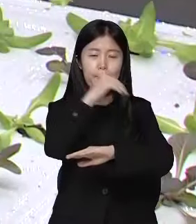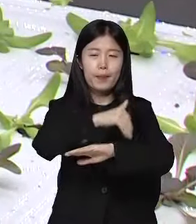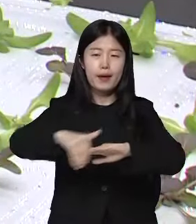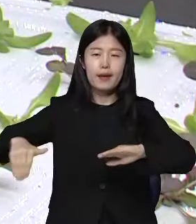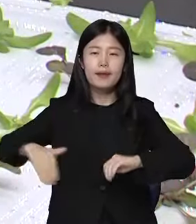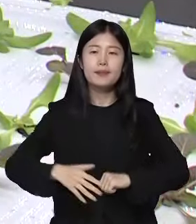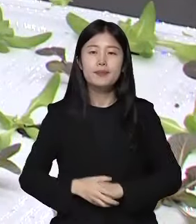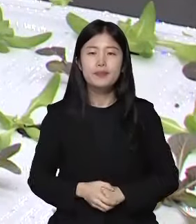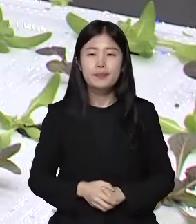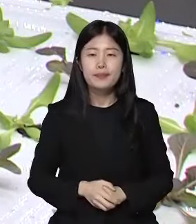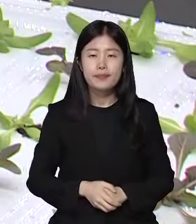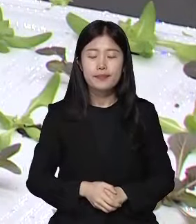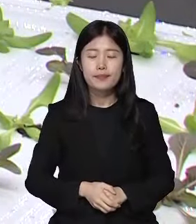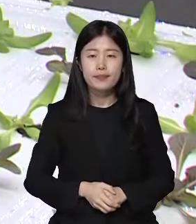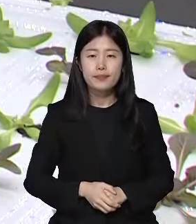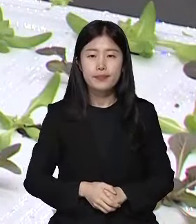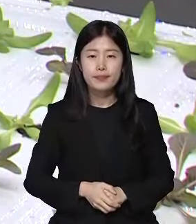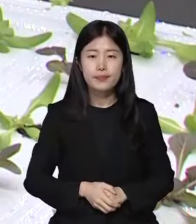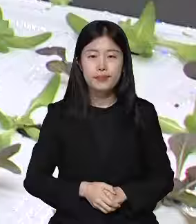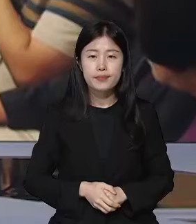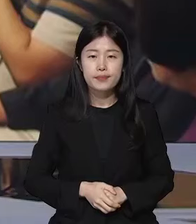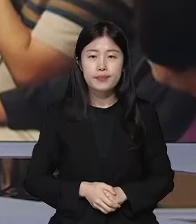KBC 조경원입니다.